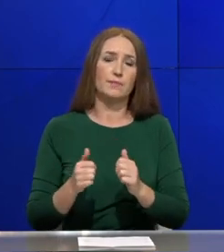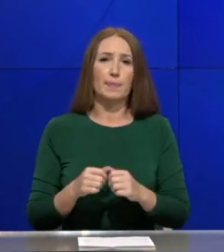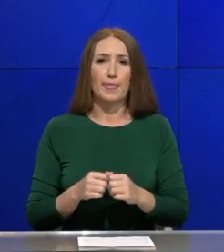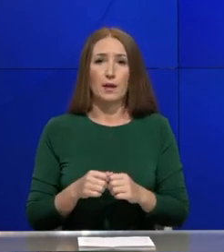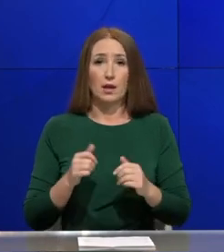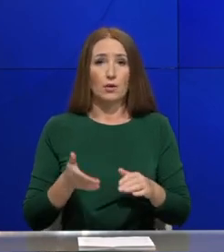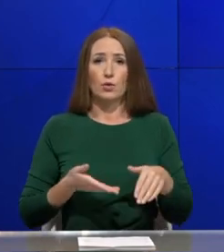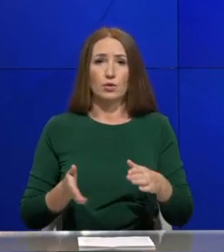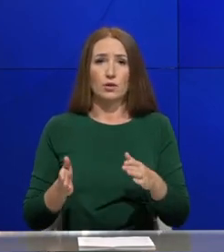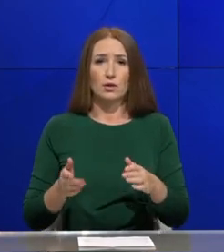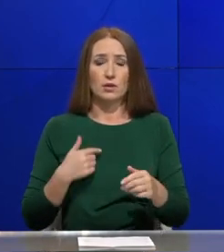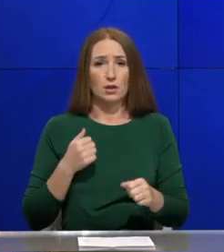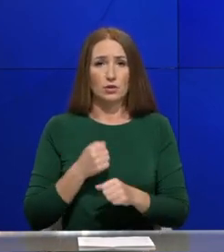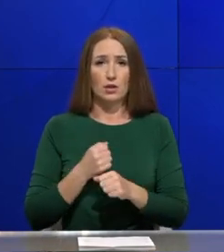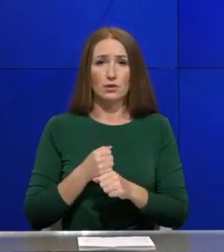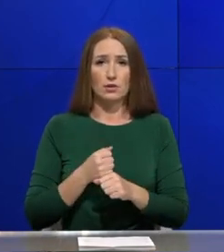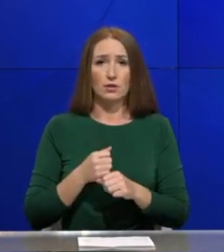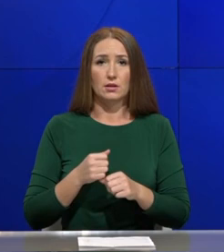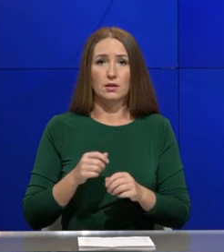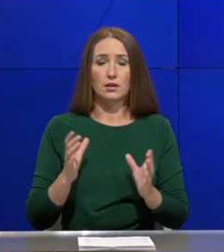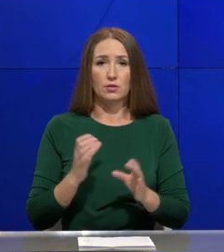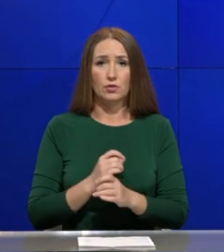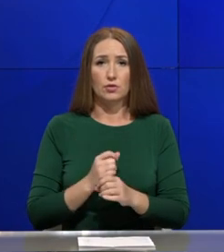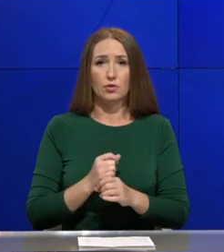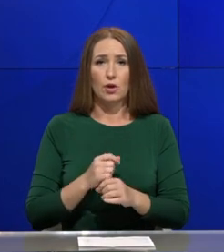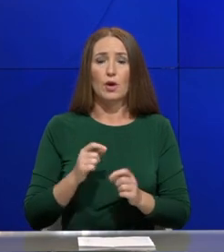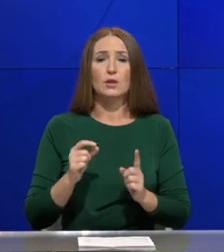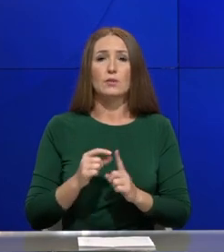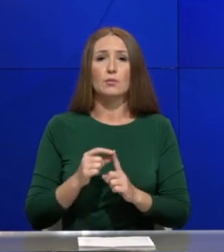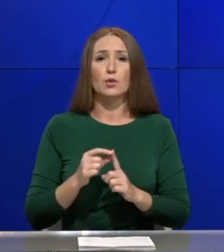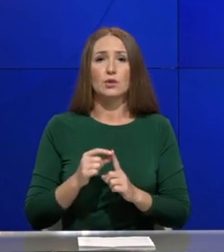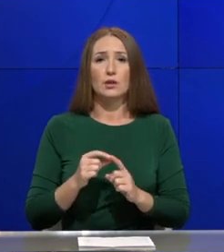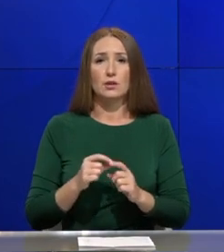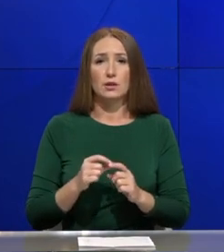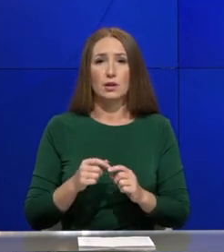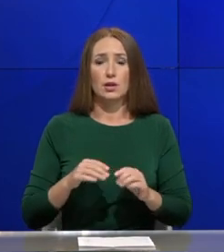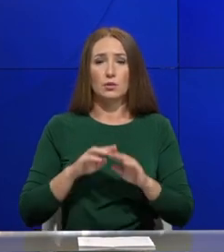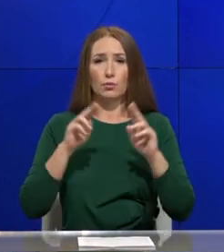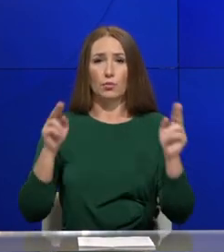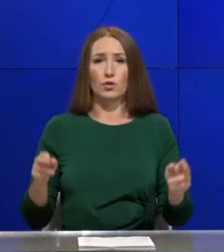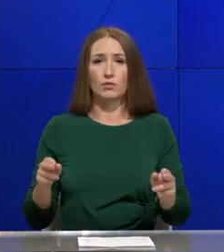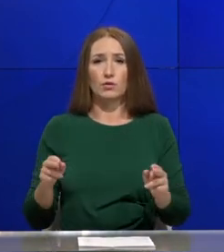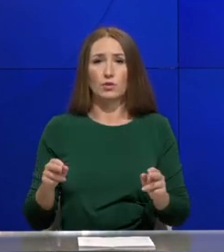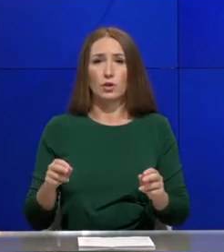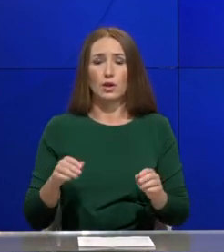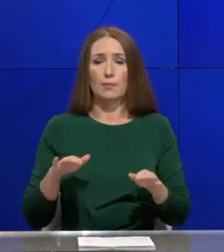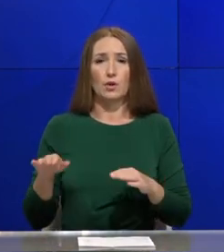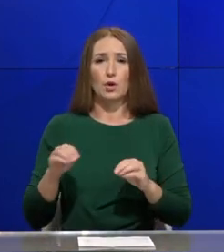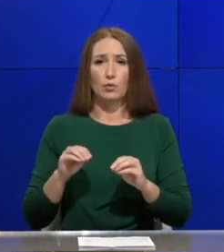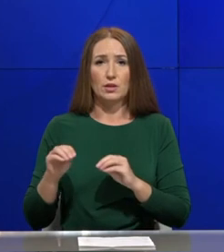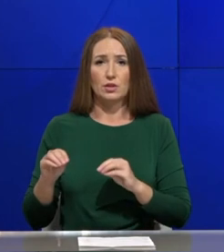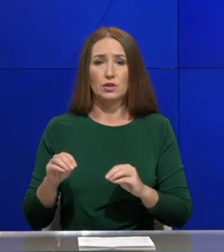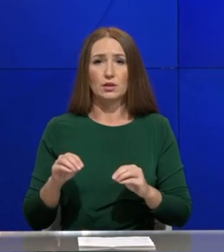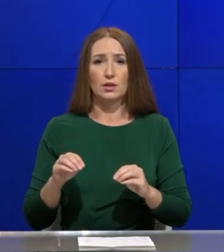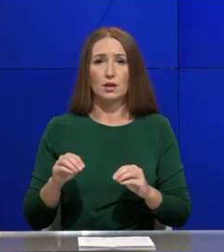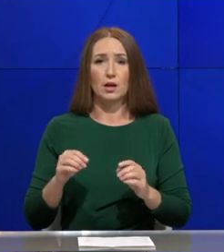infrastrukturi, radit ću na završetku već započetih projekata poput sportske dvorane, obdaništa i ambulante